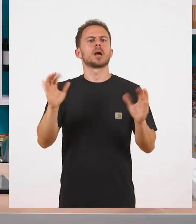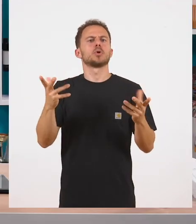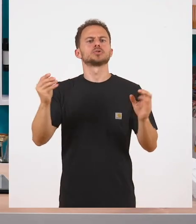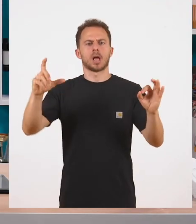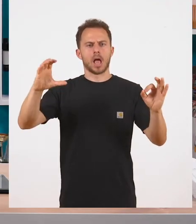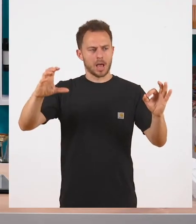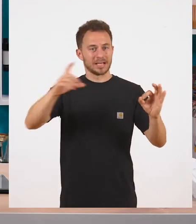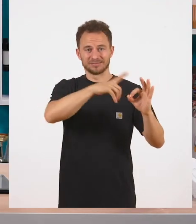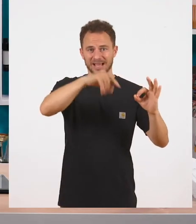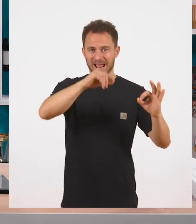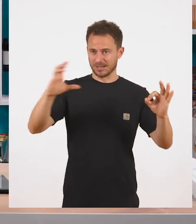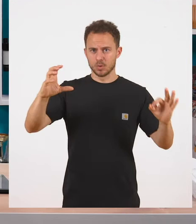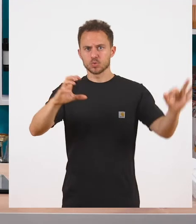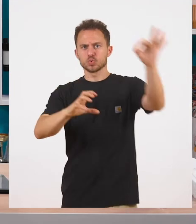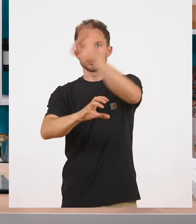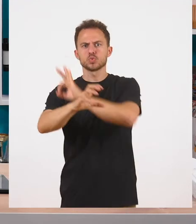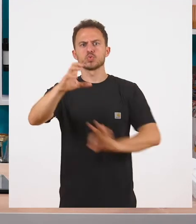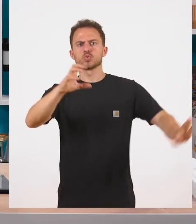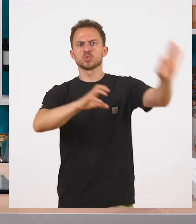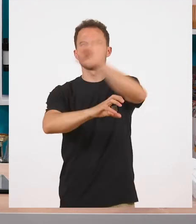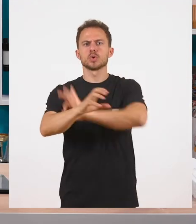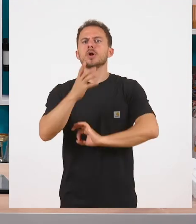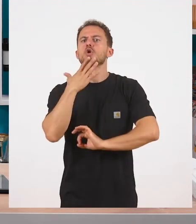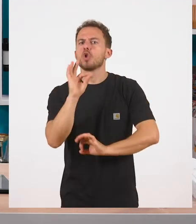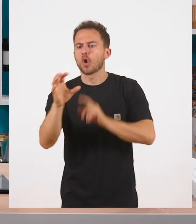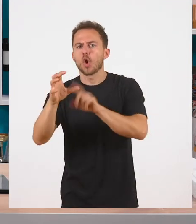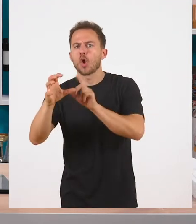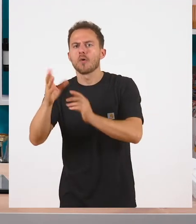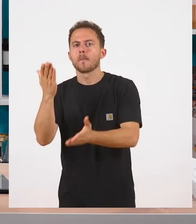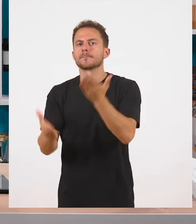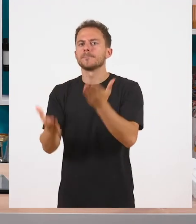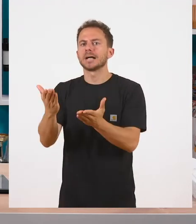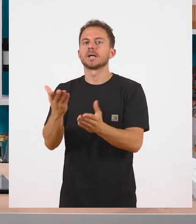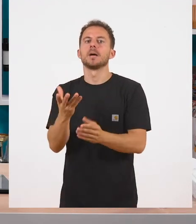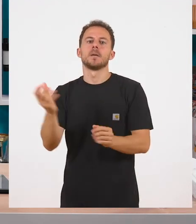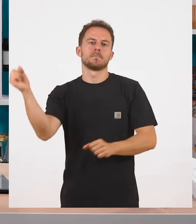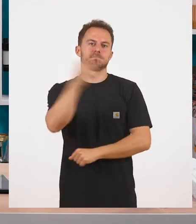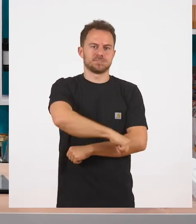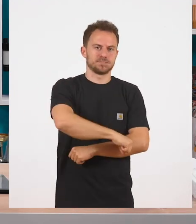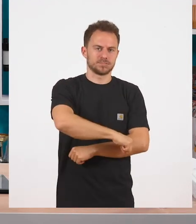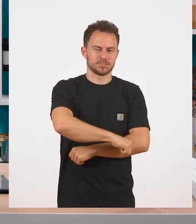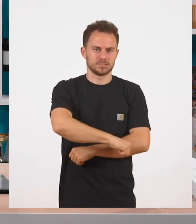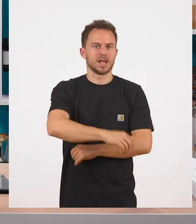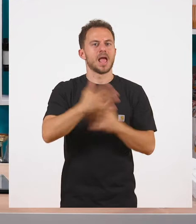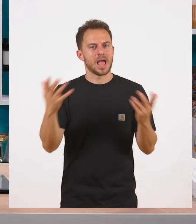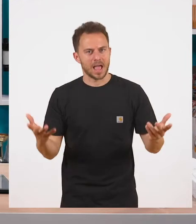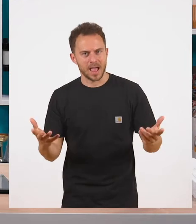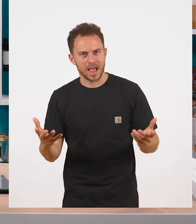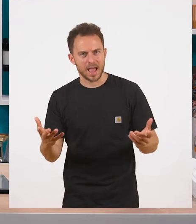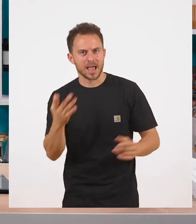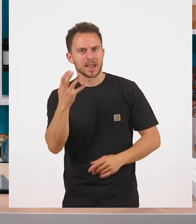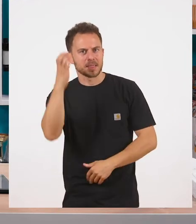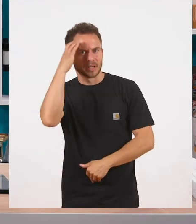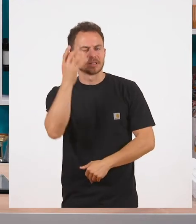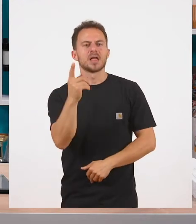γη? Διότι η γη έχει πολύ μεγαλύτερη μάζα. Άρα, αυτό το νουμεράκι, το 10 που είπαμε πριν, στη